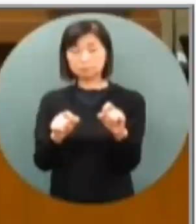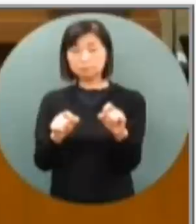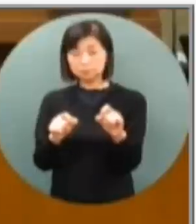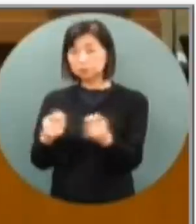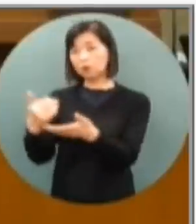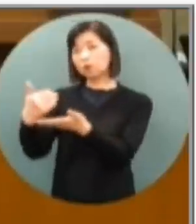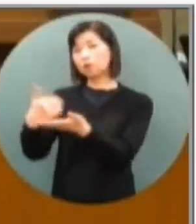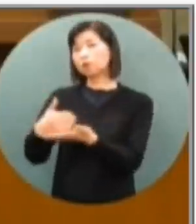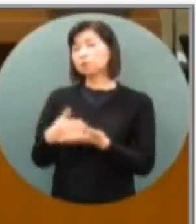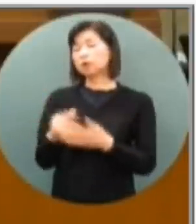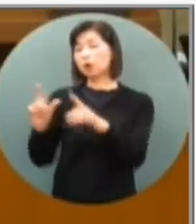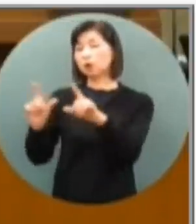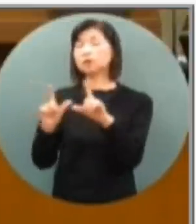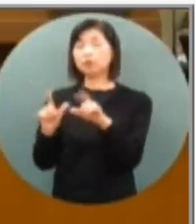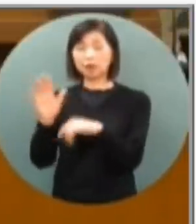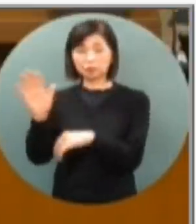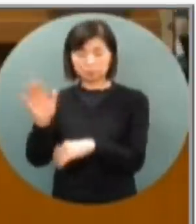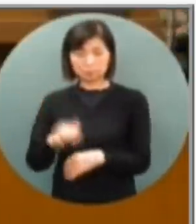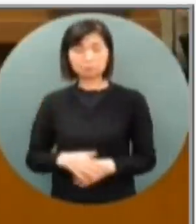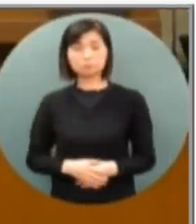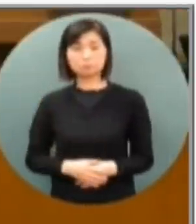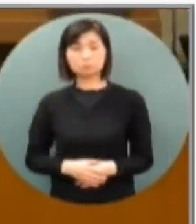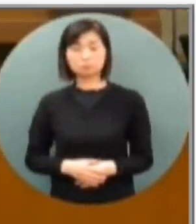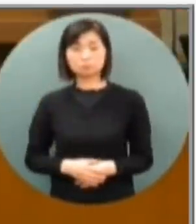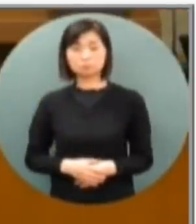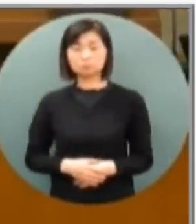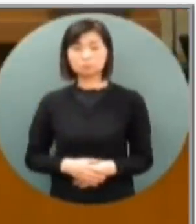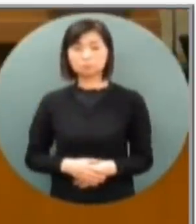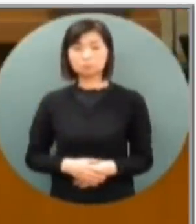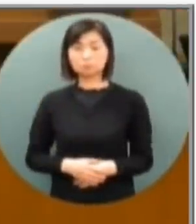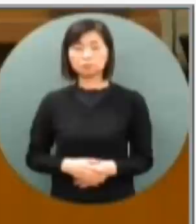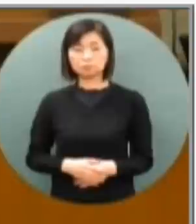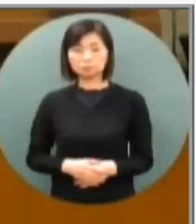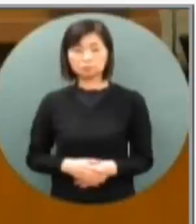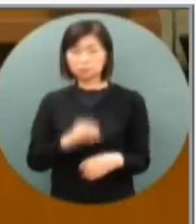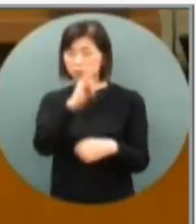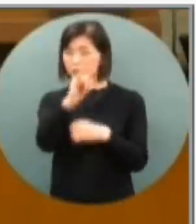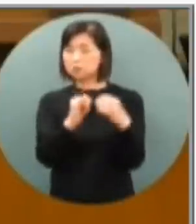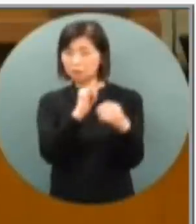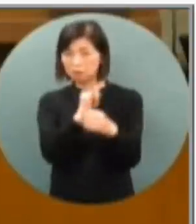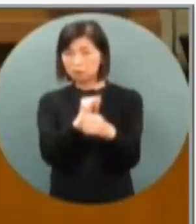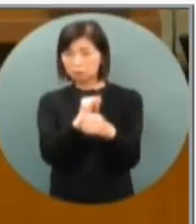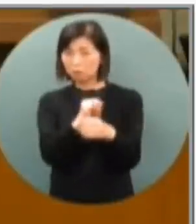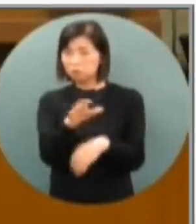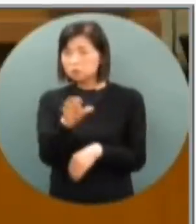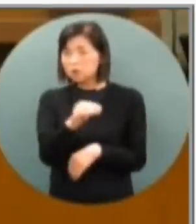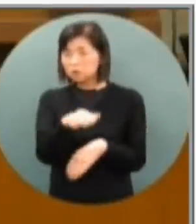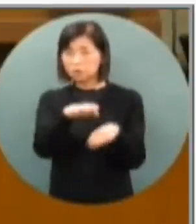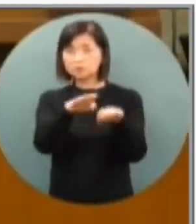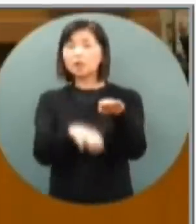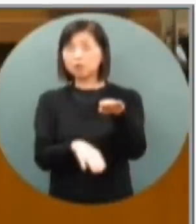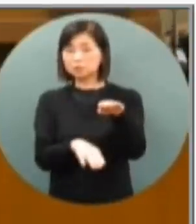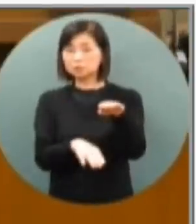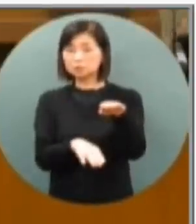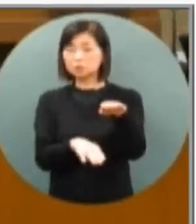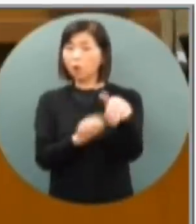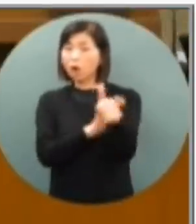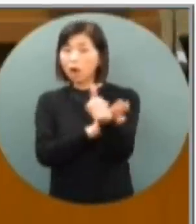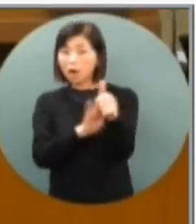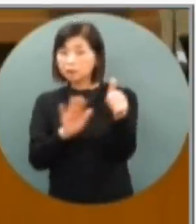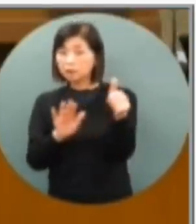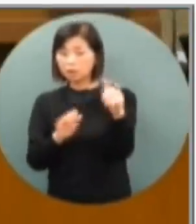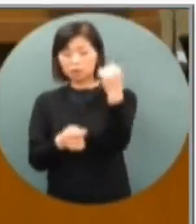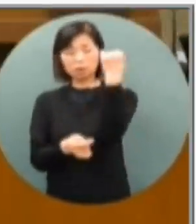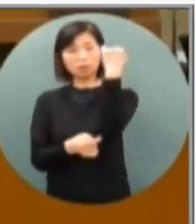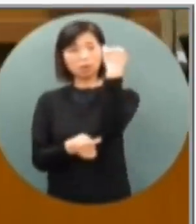ています。このそれぞれのネット差別のいわゆる背景あるいは原